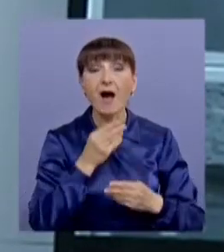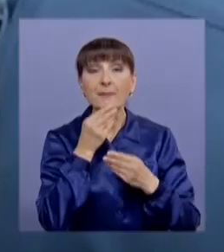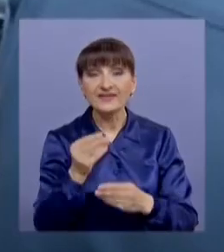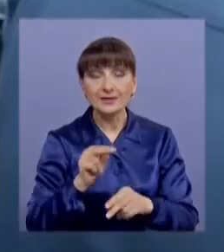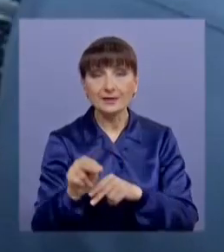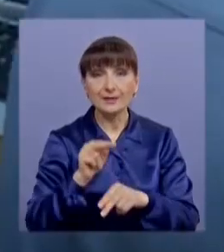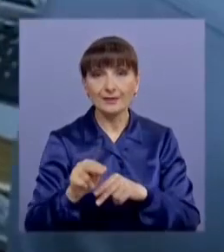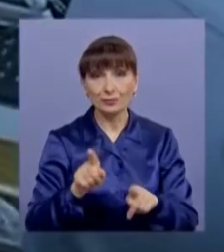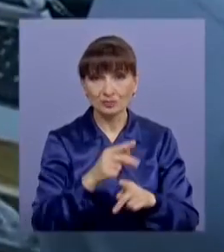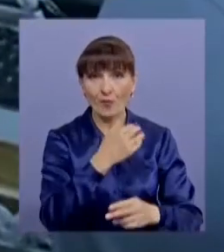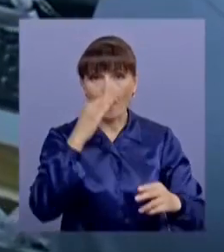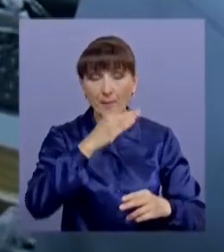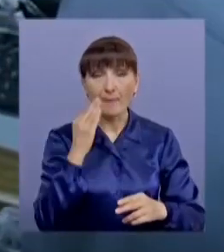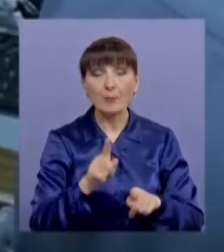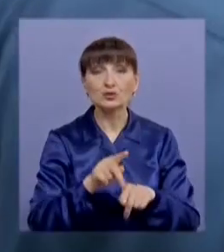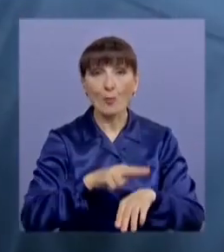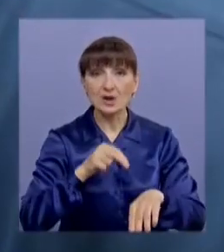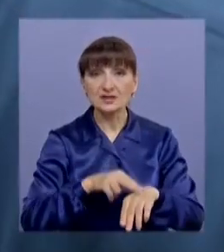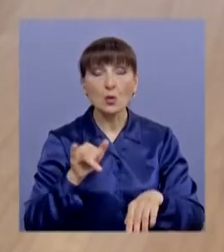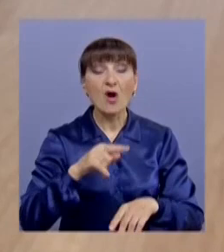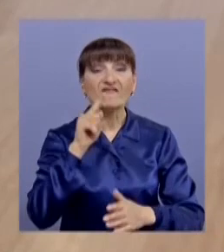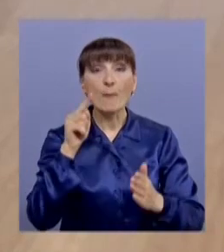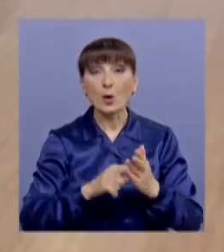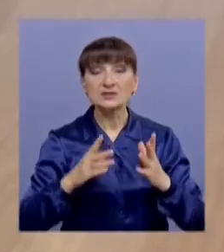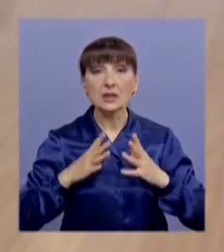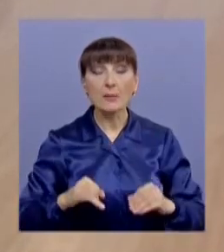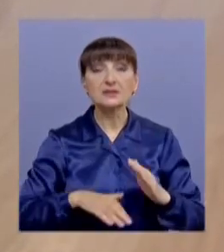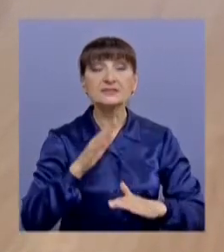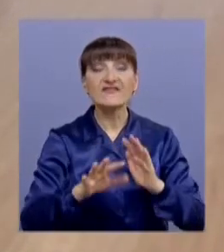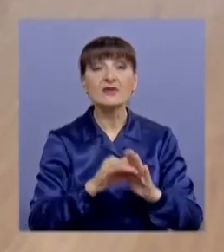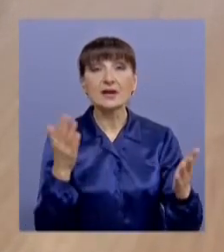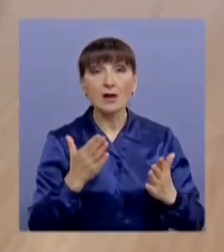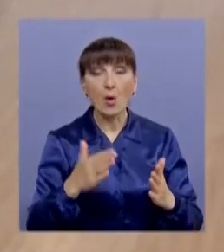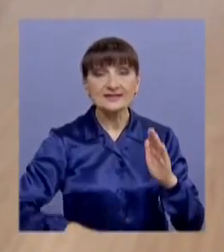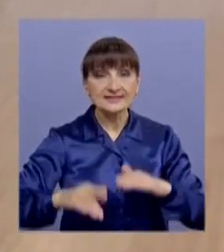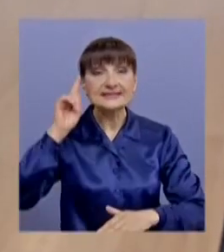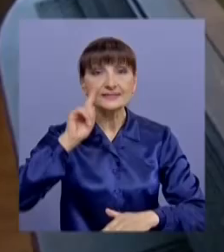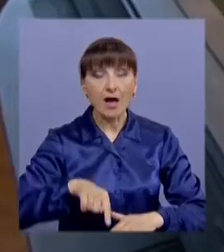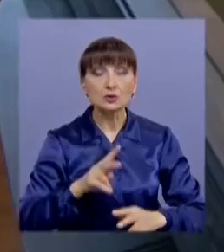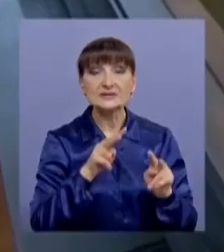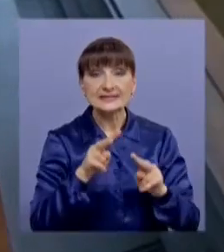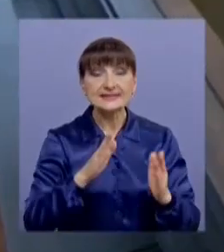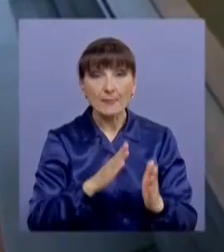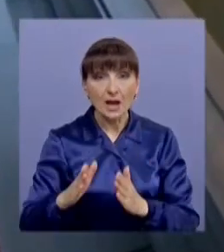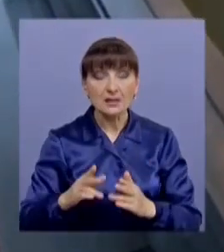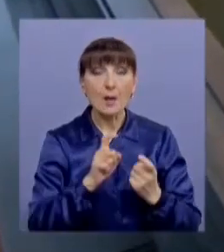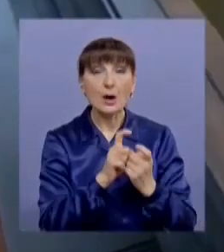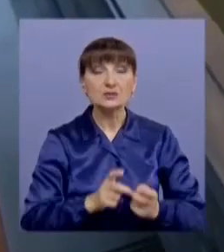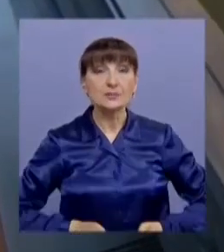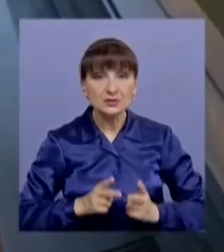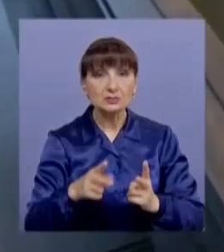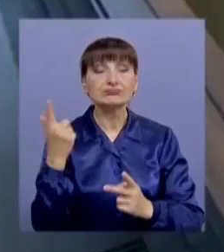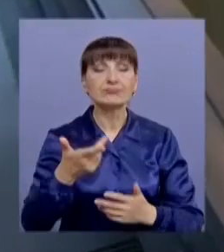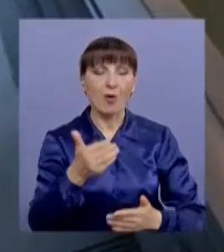тоже полицейские. У Дмитрия никогда не возникало вопроса, какую специальность выбрать. Он с детства знал, что следить за порядком и бороться с преступностью –